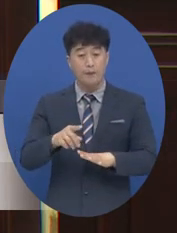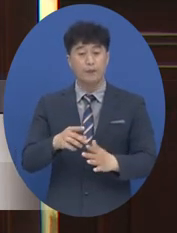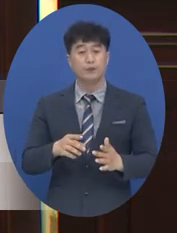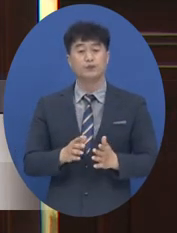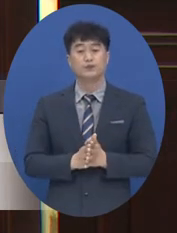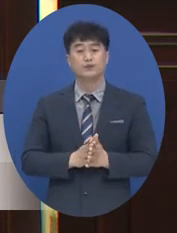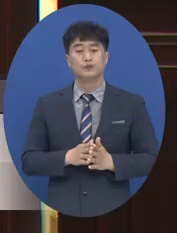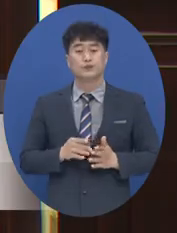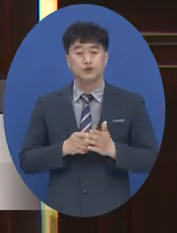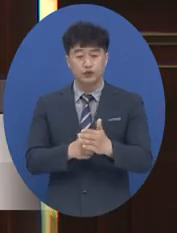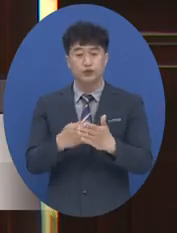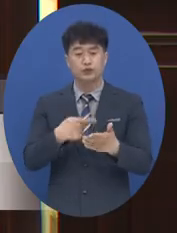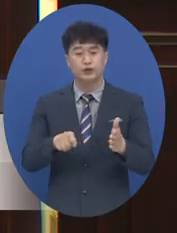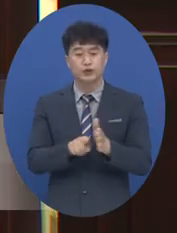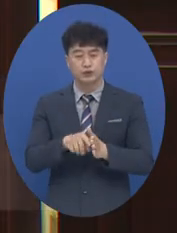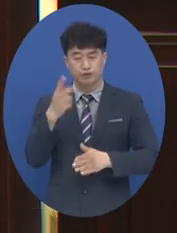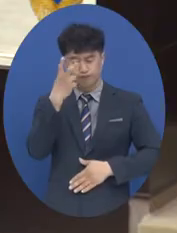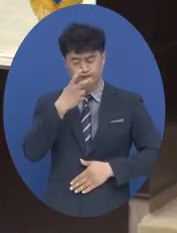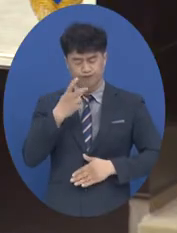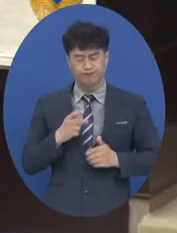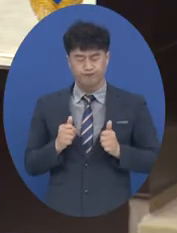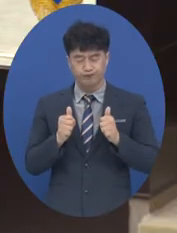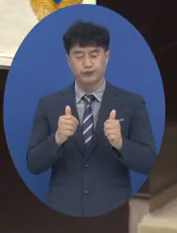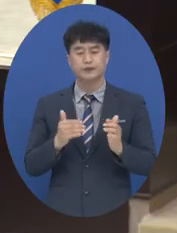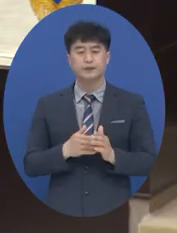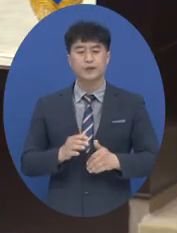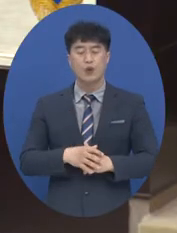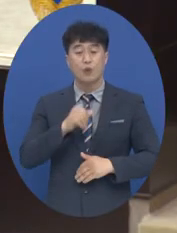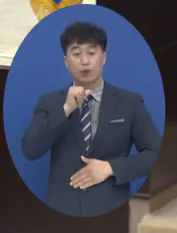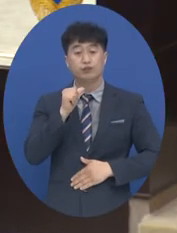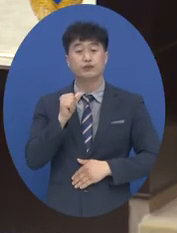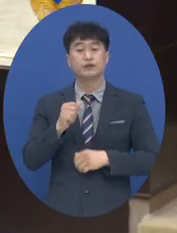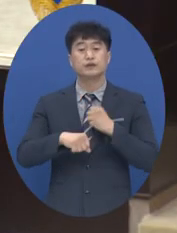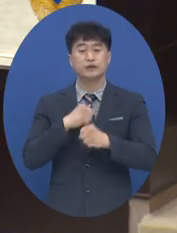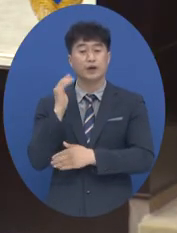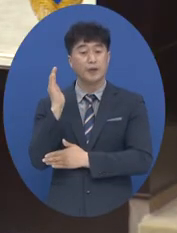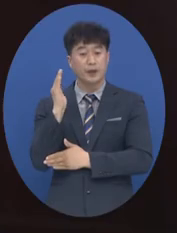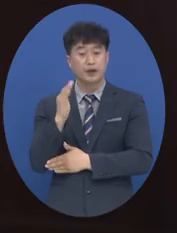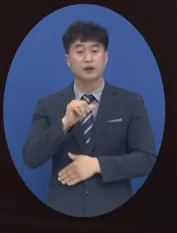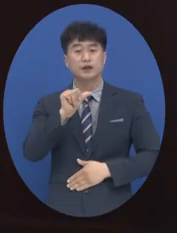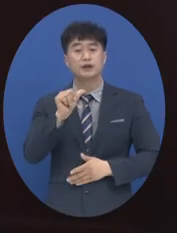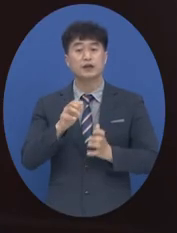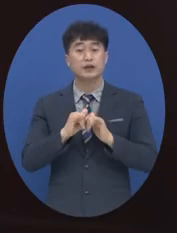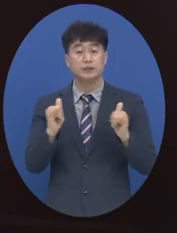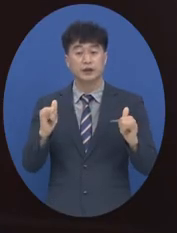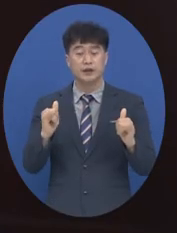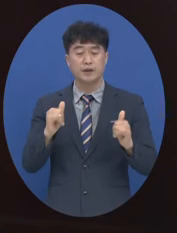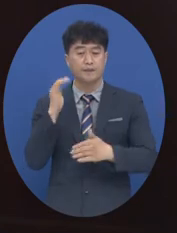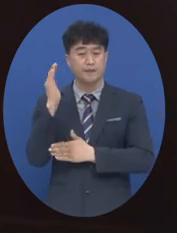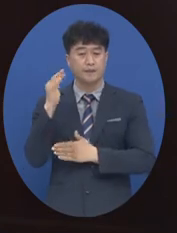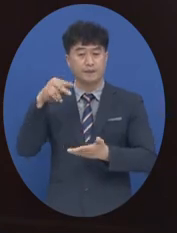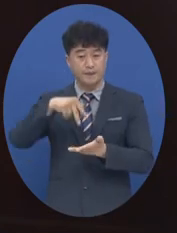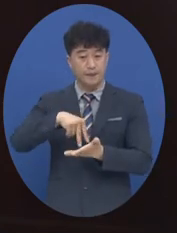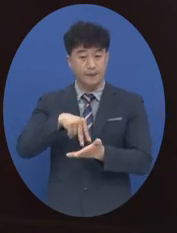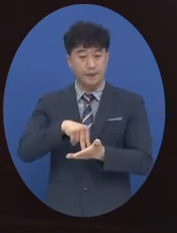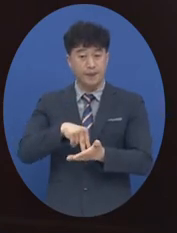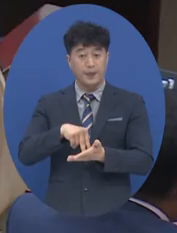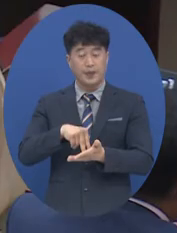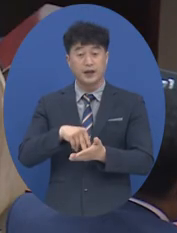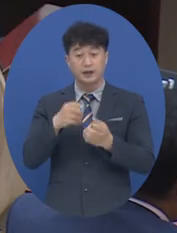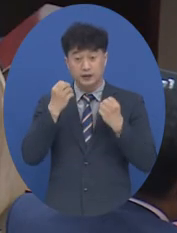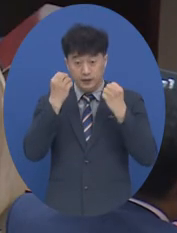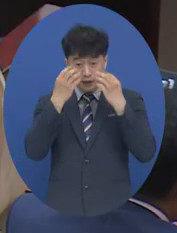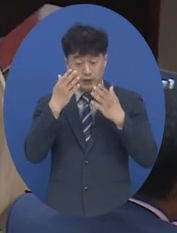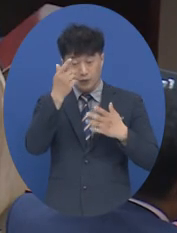심도 있는 심의를 통해 최선을 다했습니다. 5분 자유 발언에서는 5명의 의원들이 발언대에서